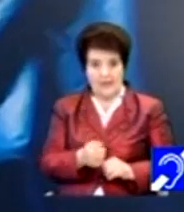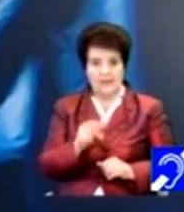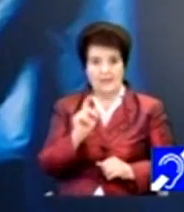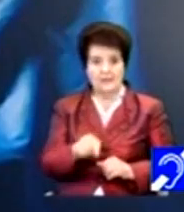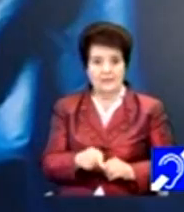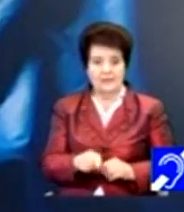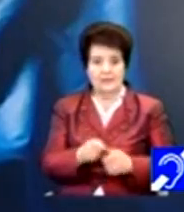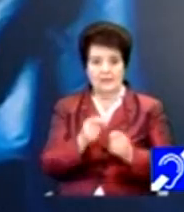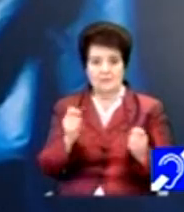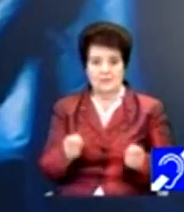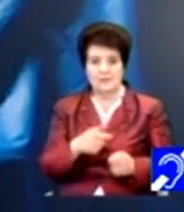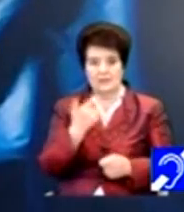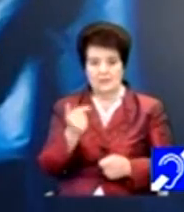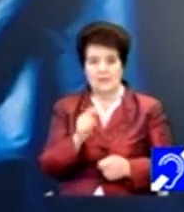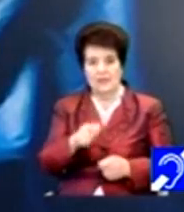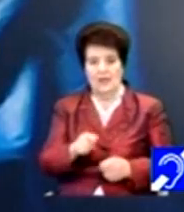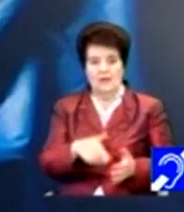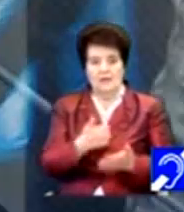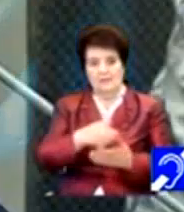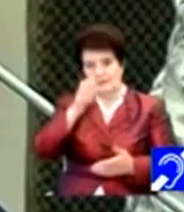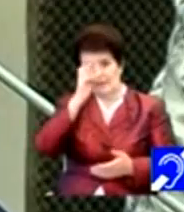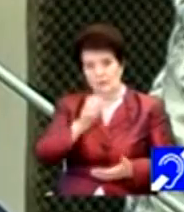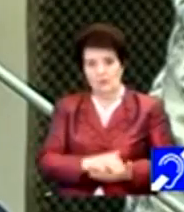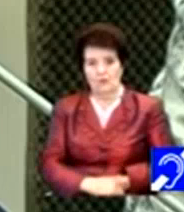gafelor admise de mai mari statului.